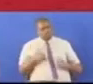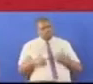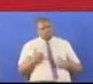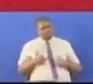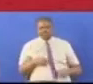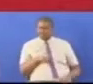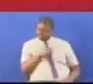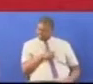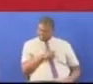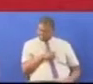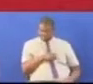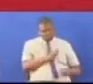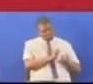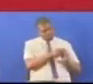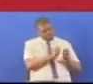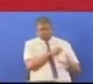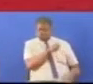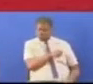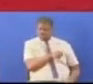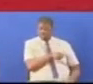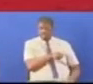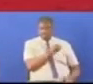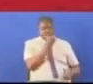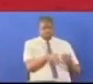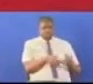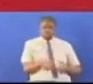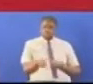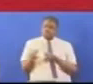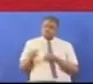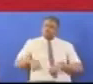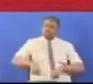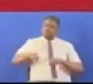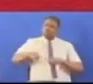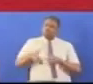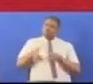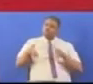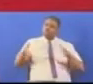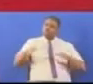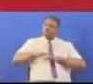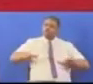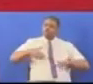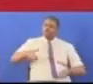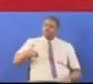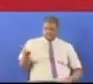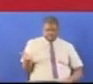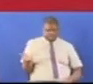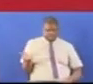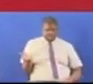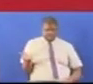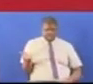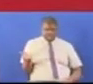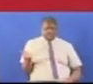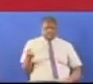mkubwa sana kwamba marekebisho haya pengine yataishia kulipa baraza la mawaziri mamlaka makubwa sana